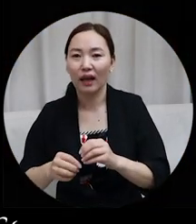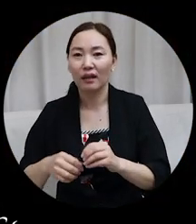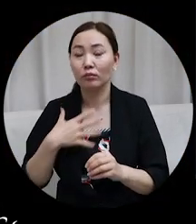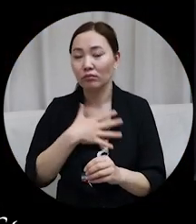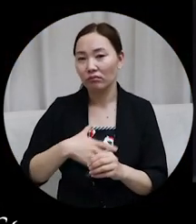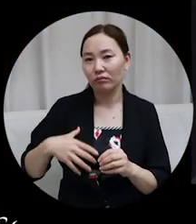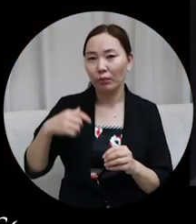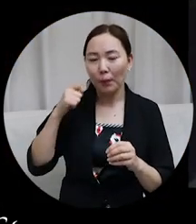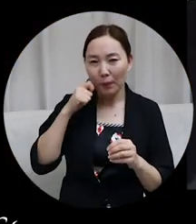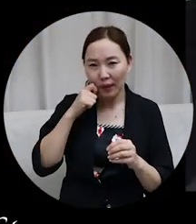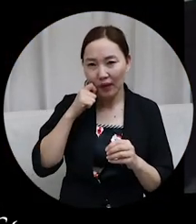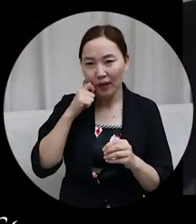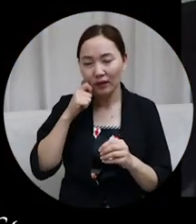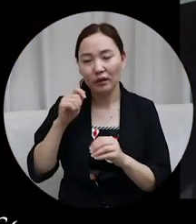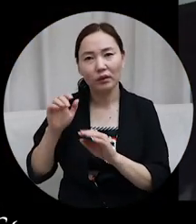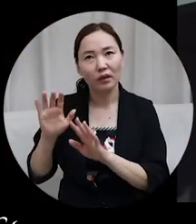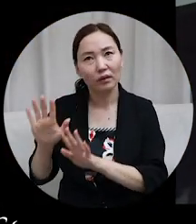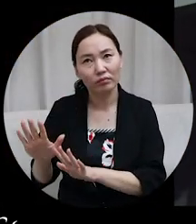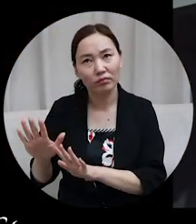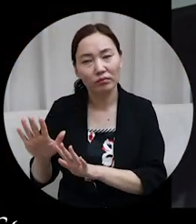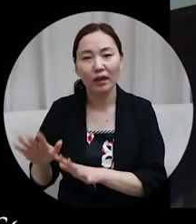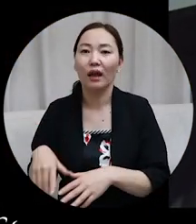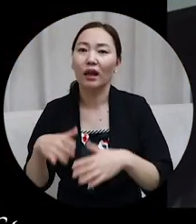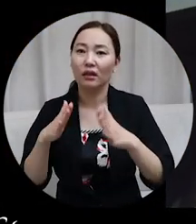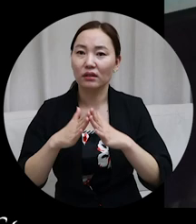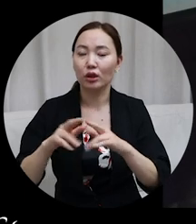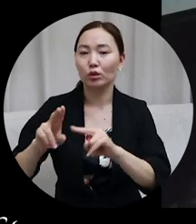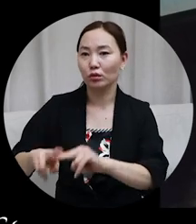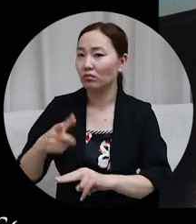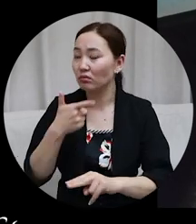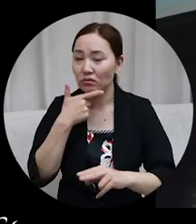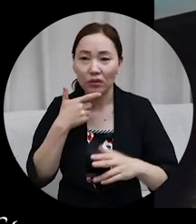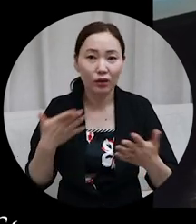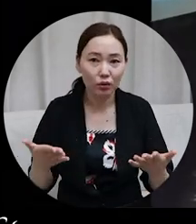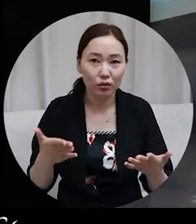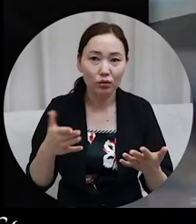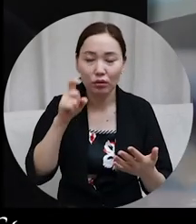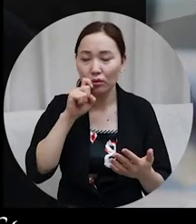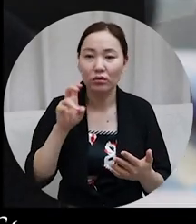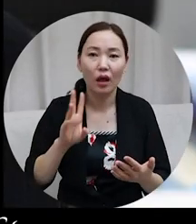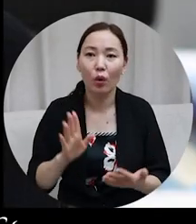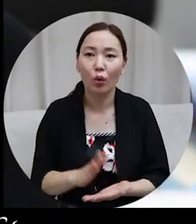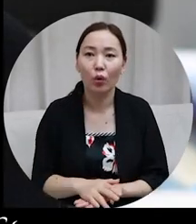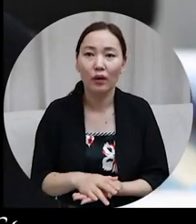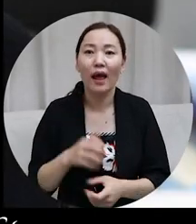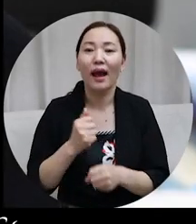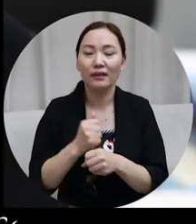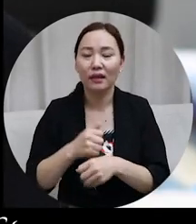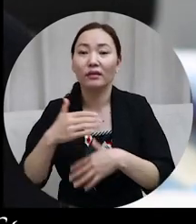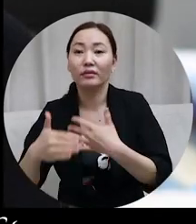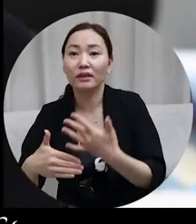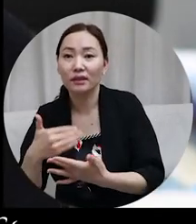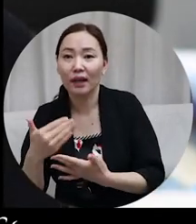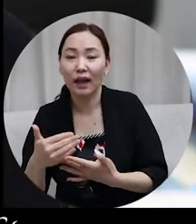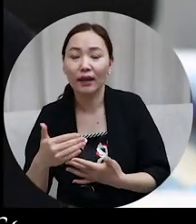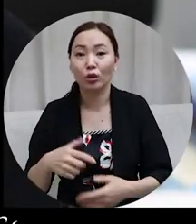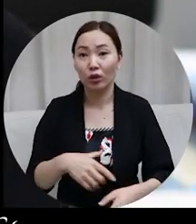хийгээд явжсэн мэдээч хэрэг ингээл бие чагнаад хүн гэртээ суухыг бол хүсэхгүй шүү дээ. Тэгэл яг 19